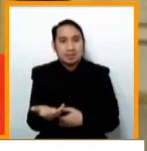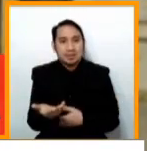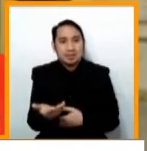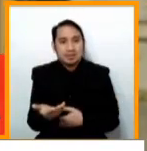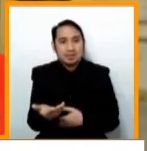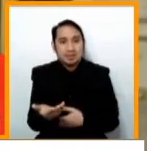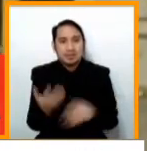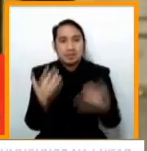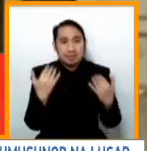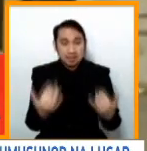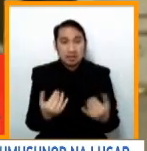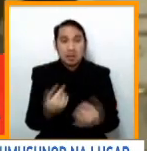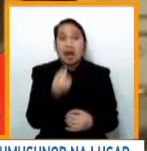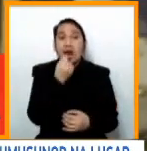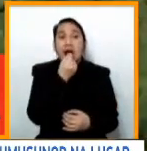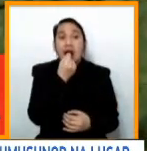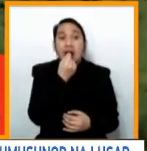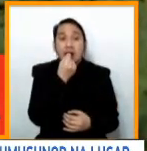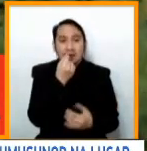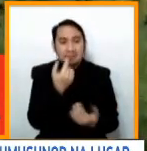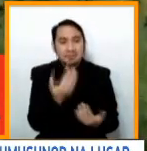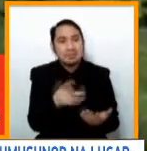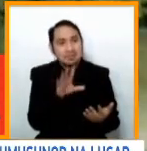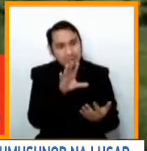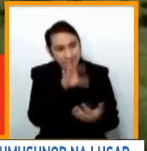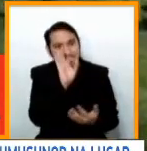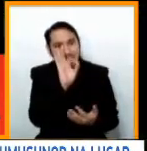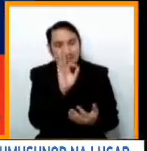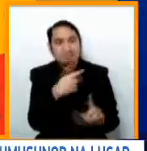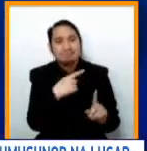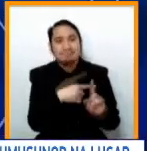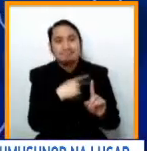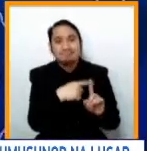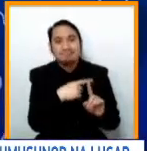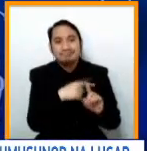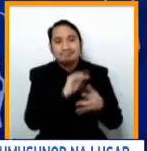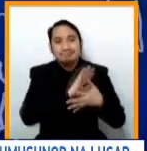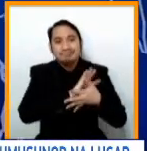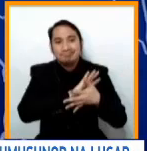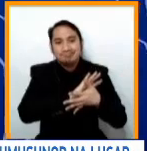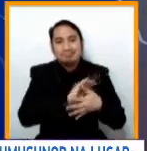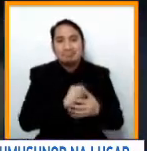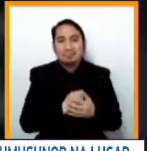swab test at lumabas na positibo ito sa virus.